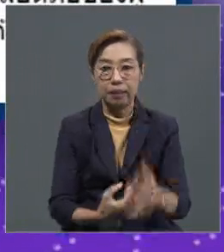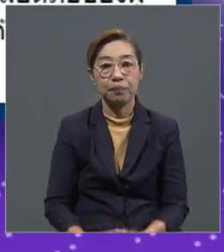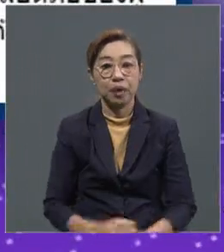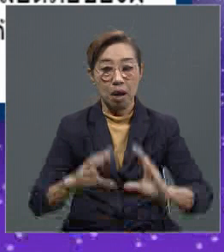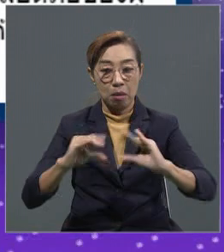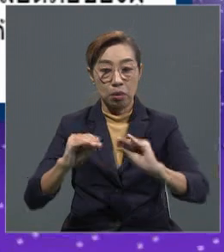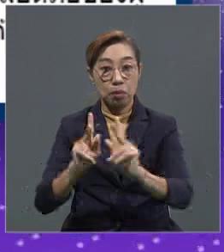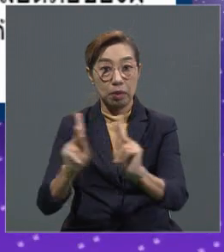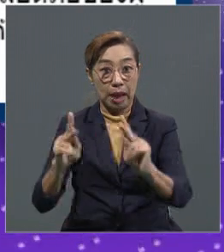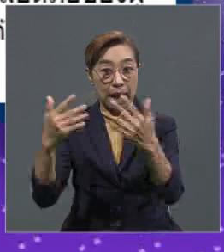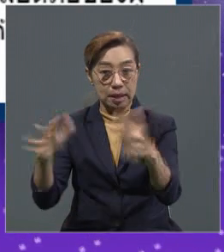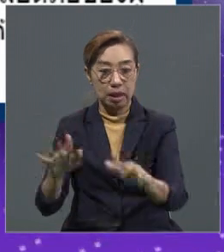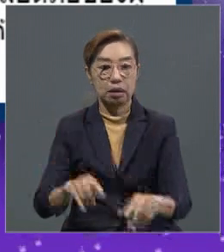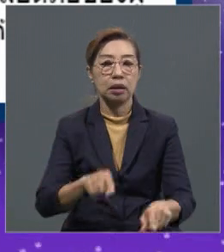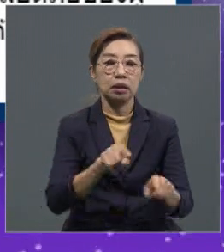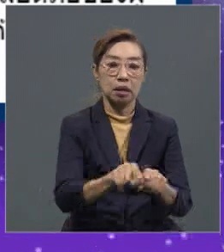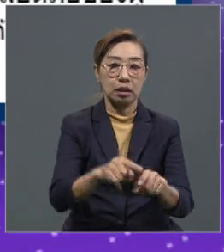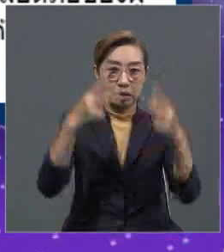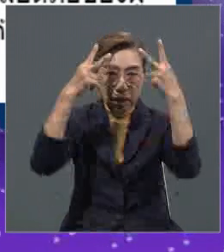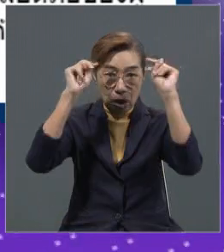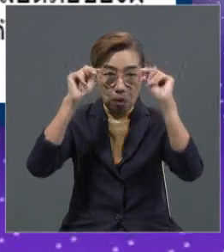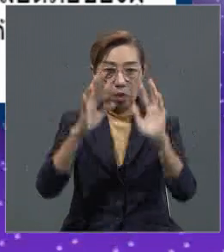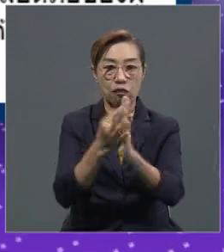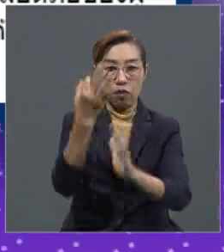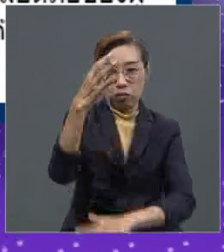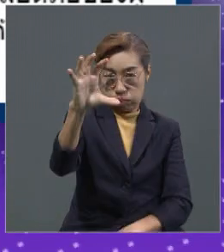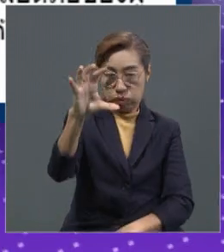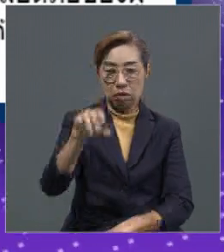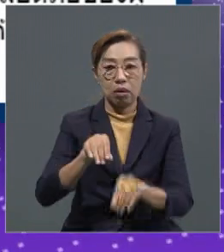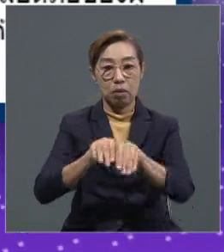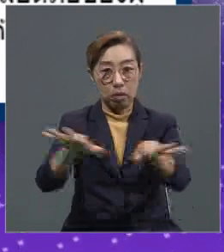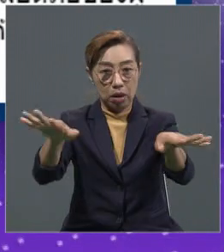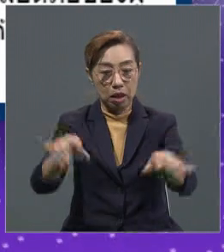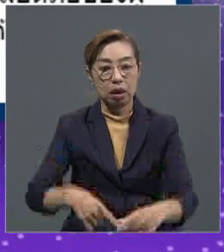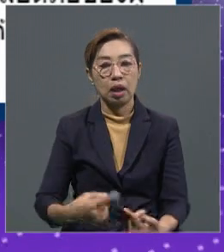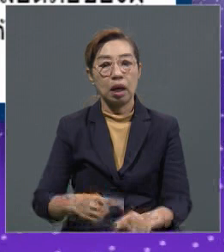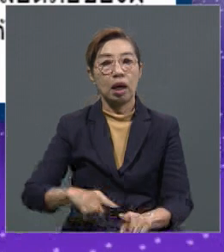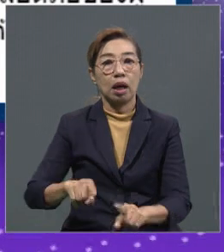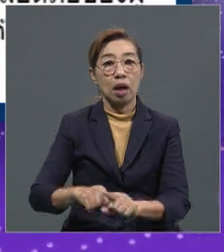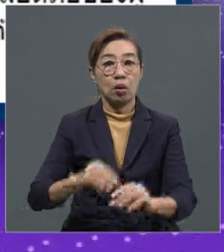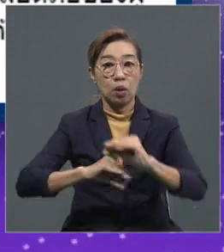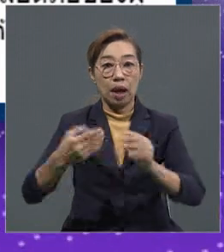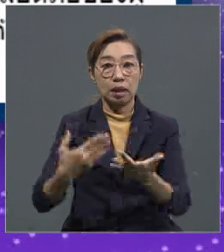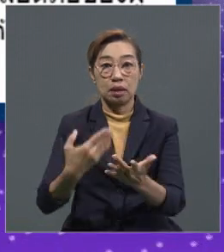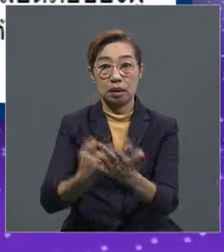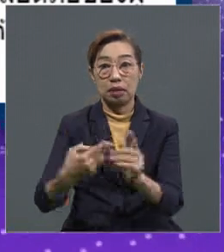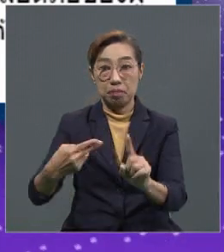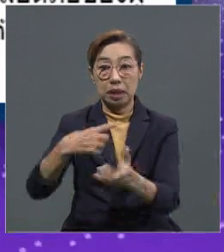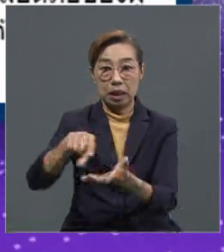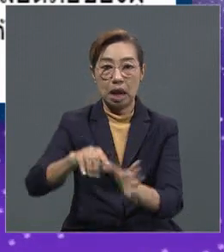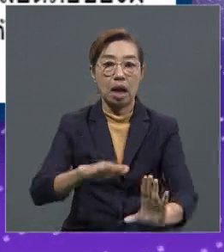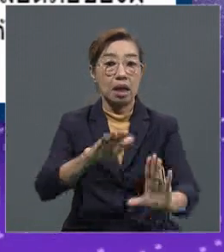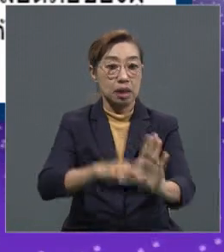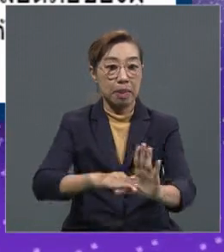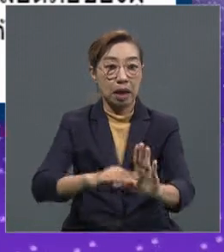ต์เฟซบุ๊กนะคะระบุนะคะว่าเปิดให้ลงทะเบียนโครงการ Digital Wallet ในวันที่1สิงหาคมนี้ในโครงการ Digital Wallet คือโ